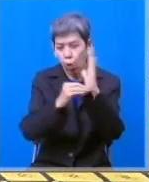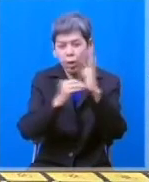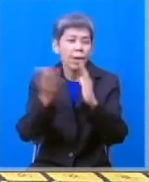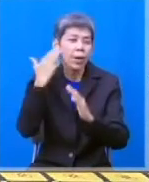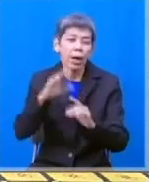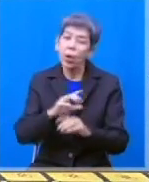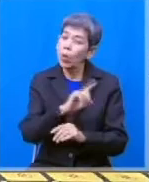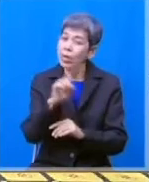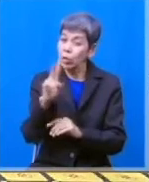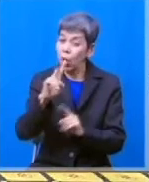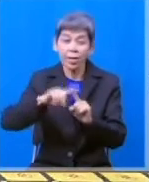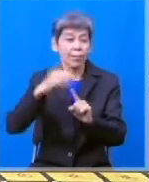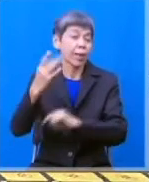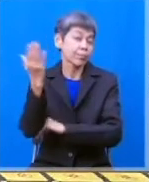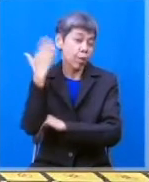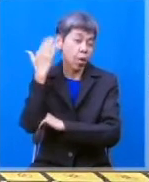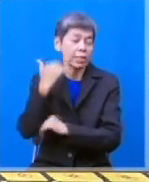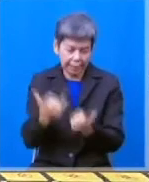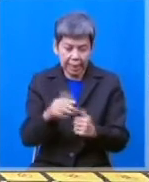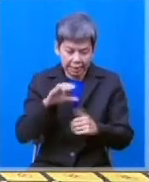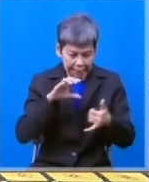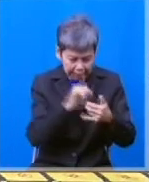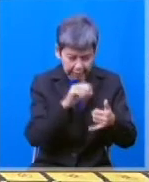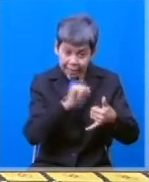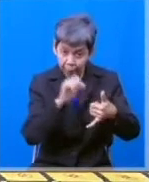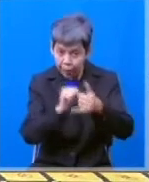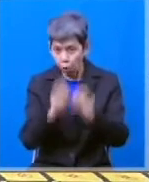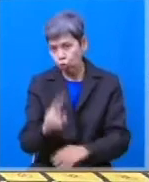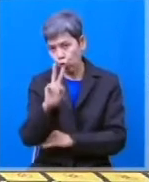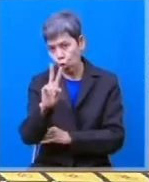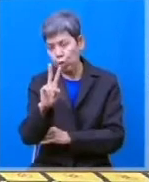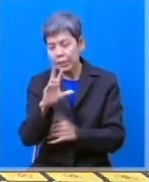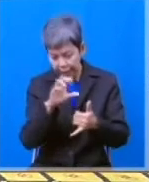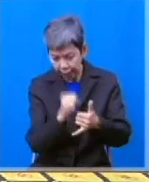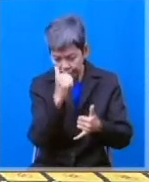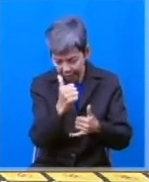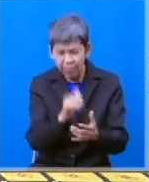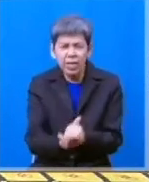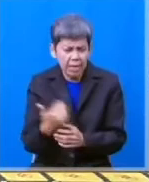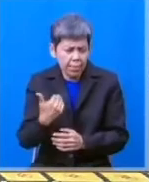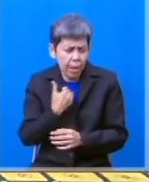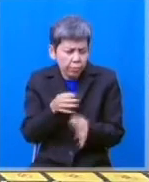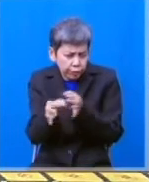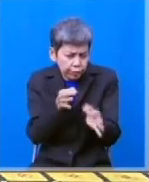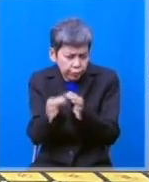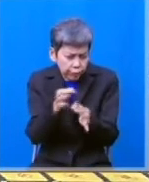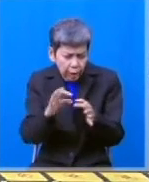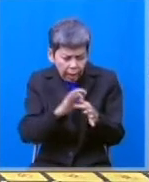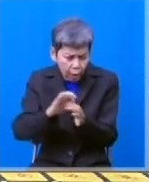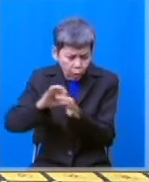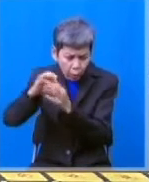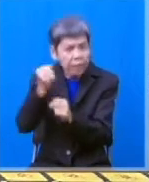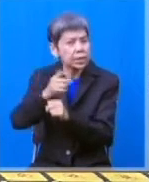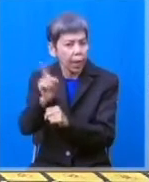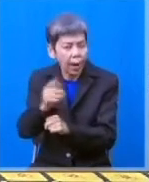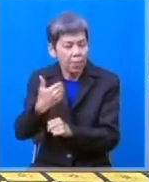1ถึง2สิงหาคมที่ผ่านมานะครับหลังจับกลุ่มผู้ต้องหาได้ทั้งหมด2คนในเบื้องต้นนะครับแล้วก็มีการอธิบายถึงห่วงโซ่กลุ่มผู้ก่อเหตุน